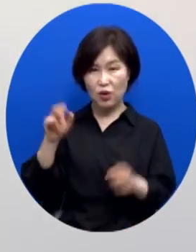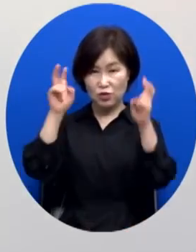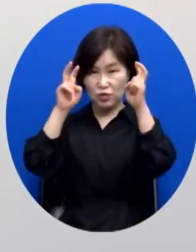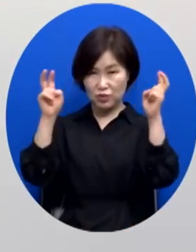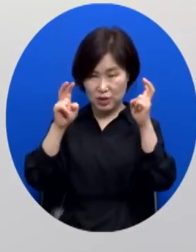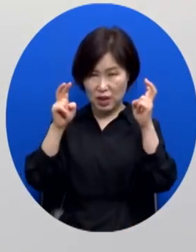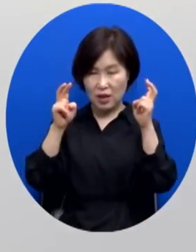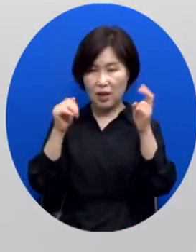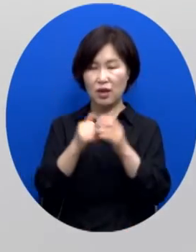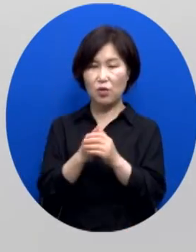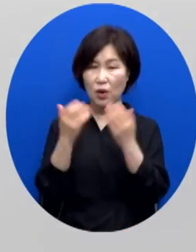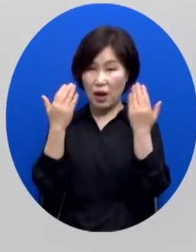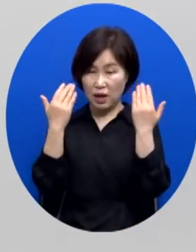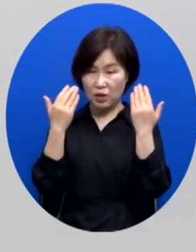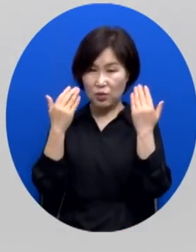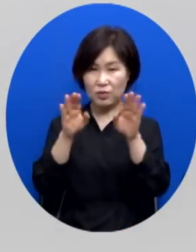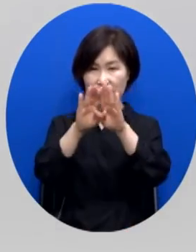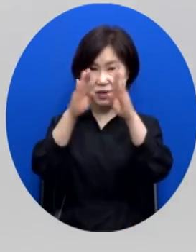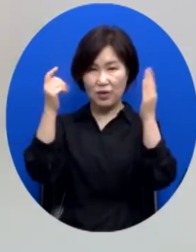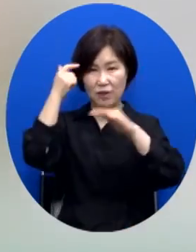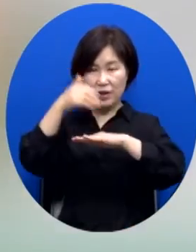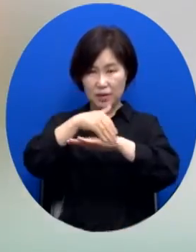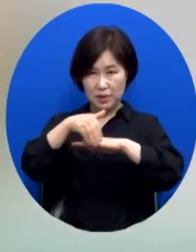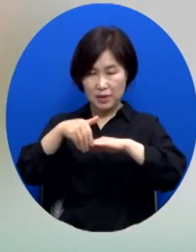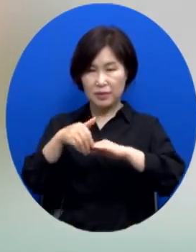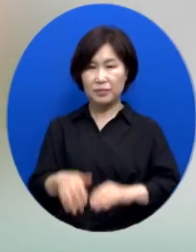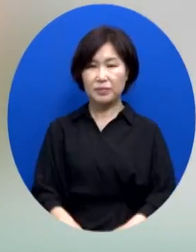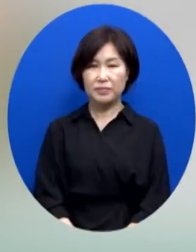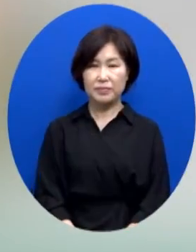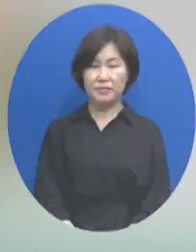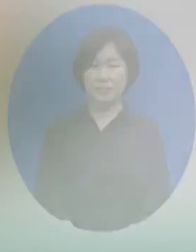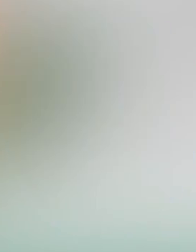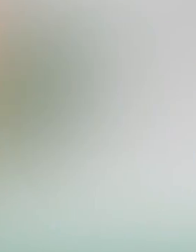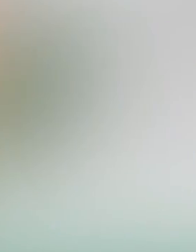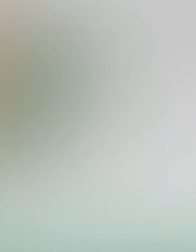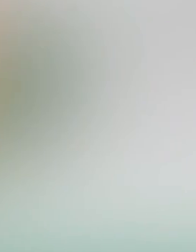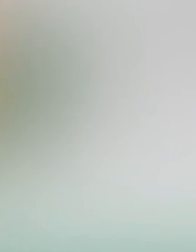여름 성경학교를 개최할 예정입니다. 지금까지 오늘의 주요 단신이었습니다.